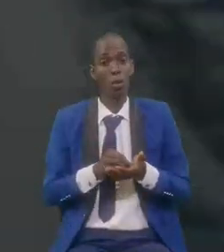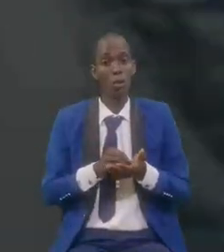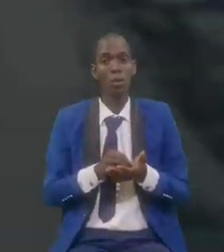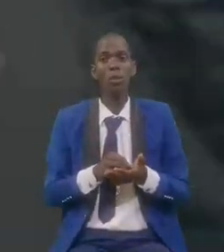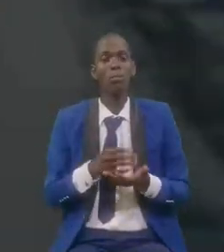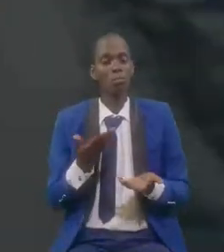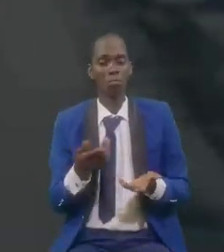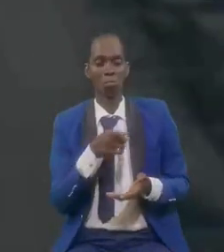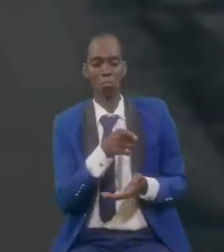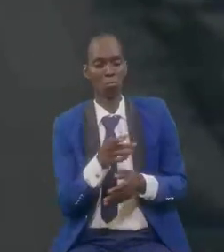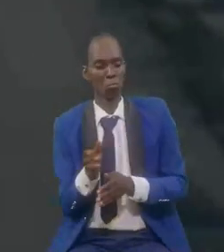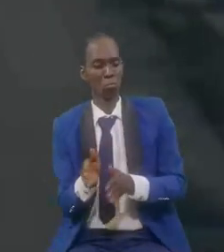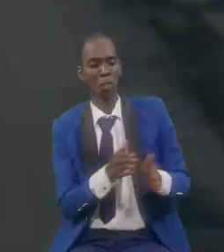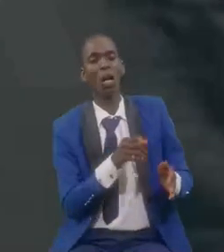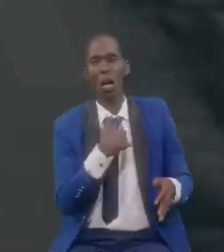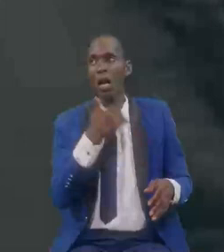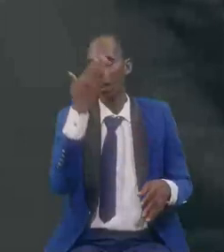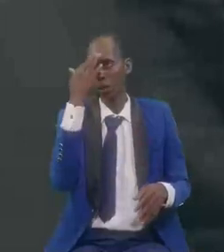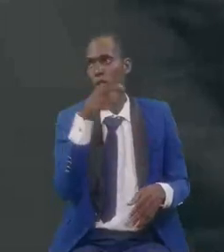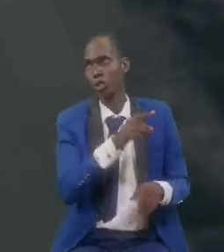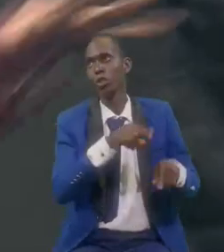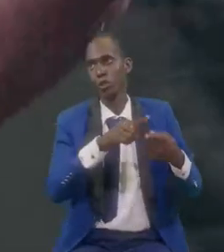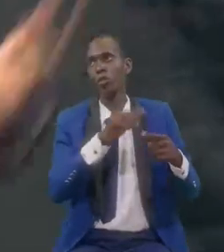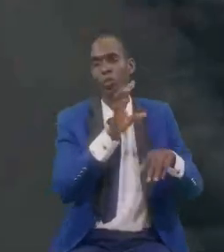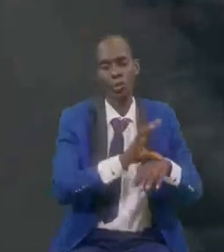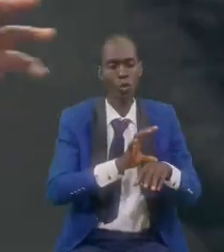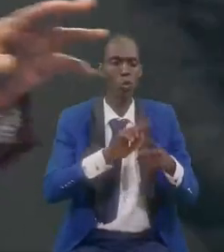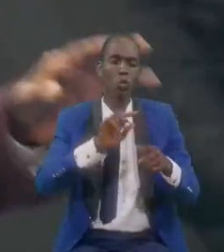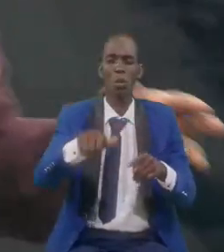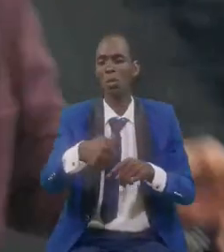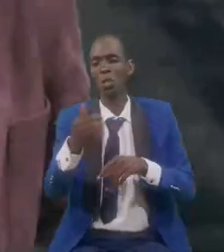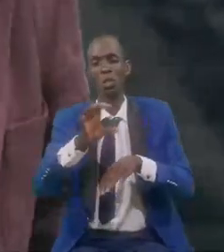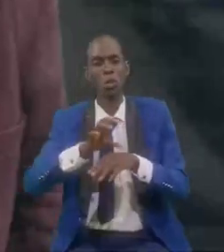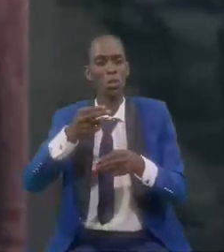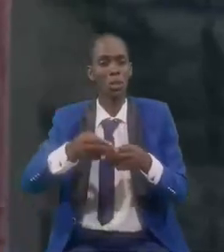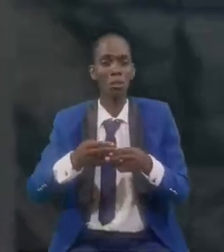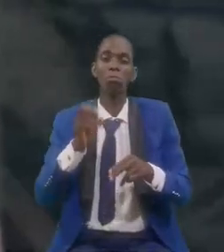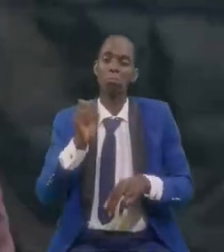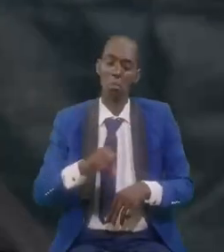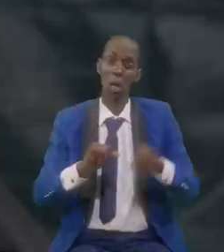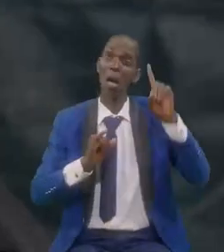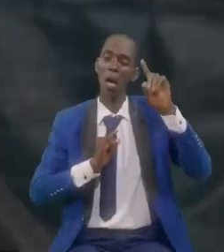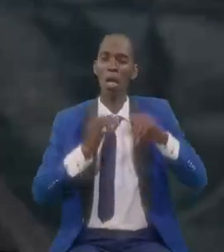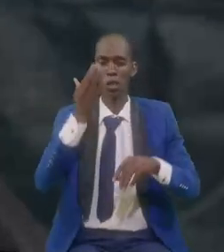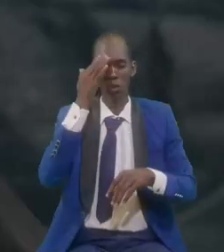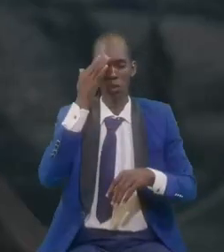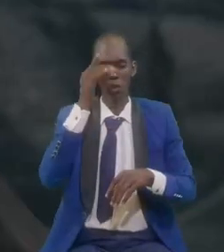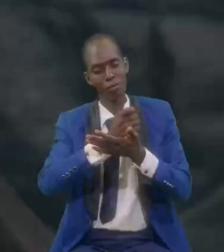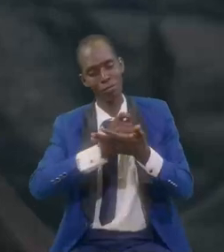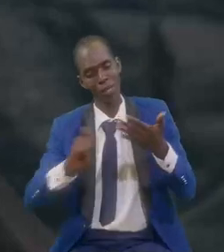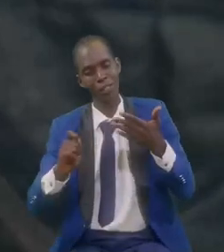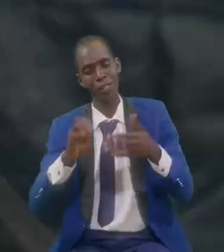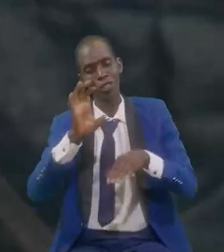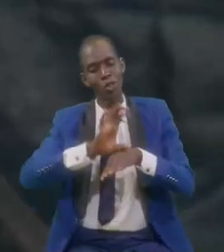peuple? Je sais qu'il va dans leur église, il va dans telle autre église. Oui, je sais. Il écrit même